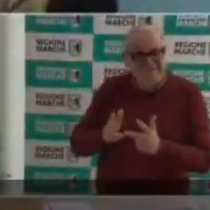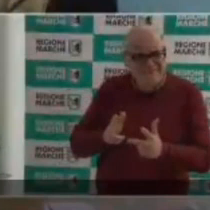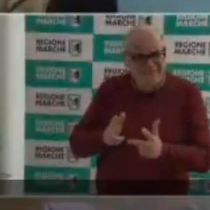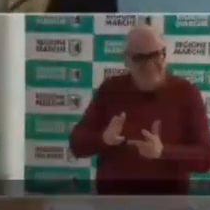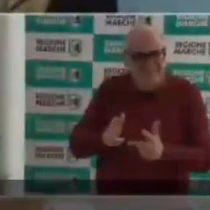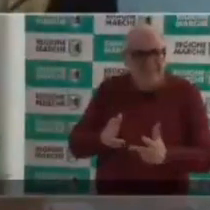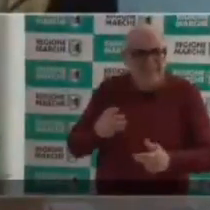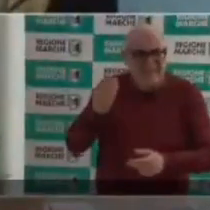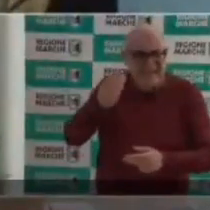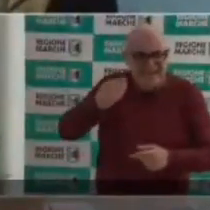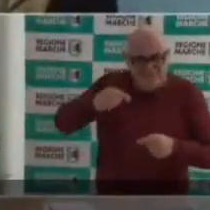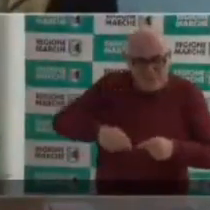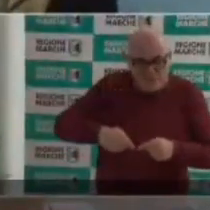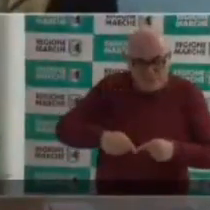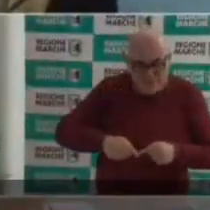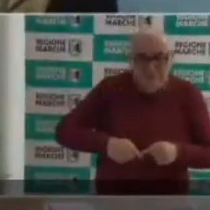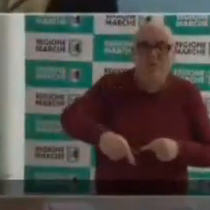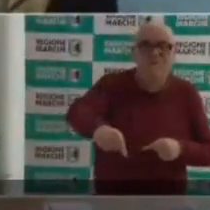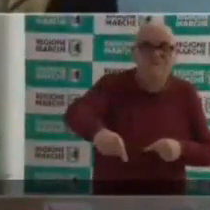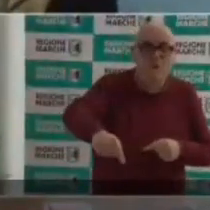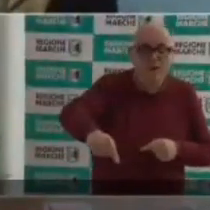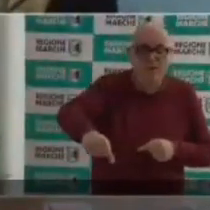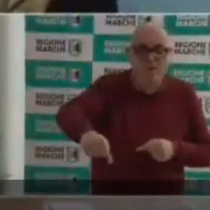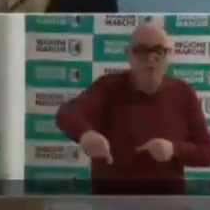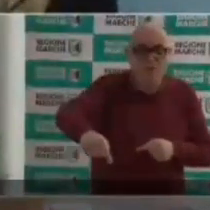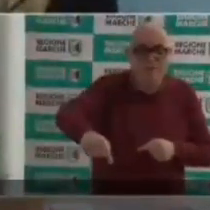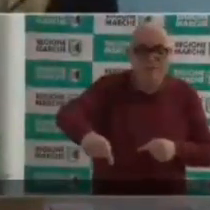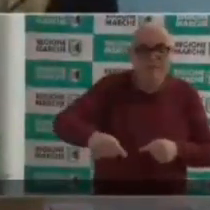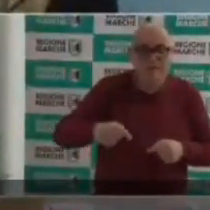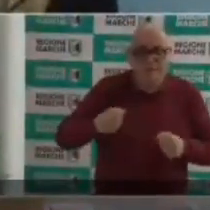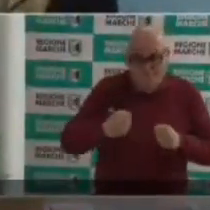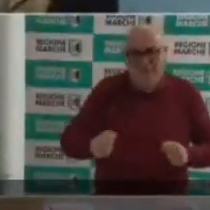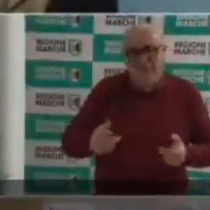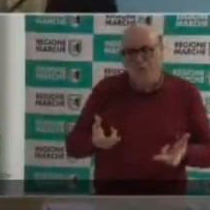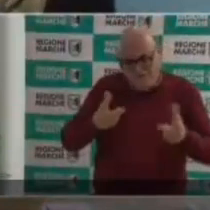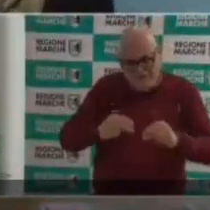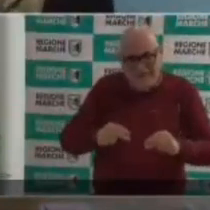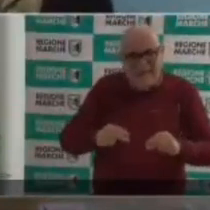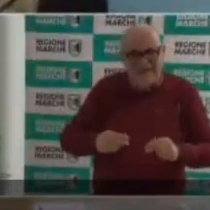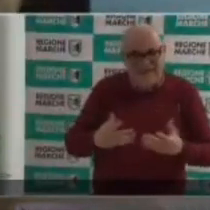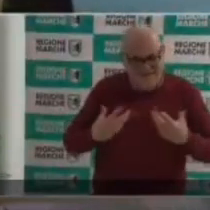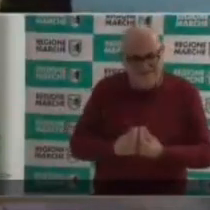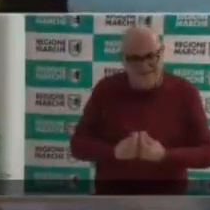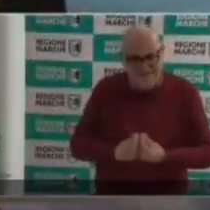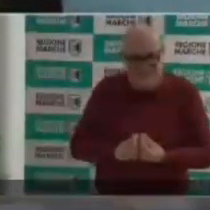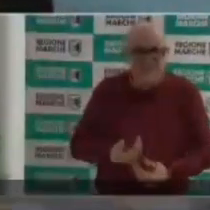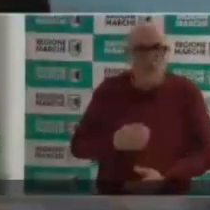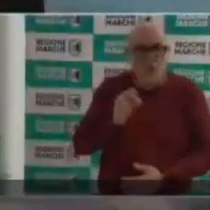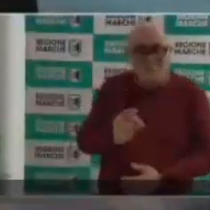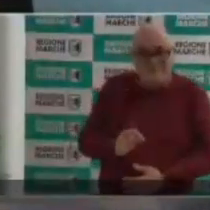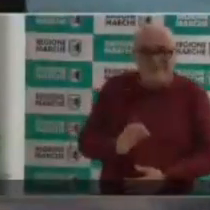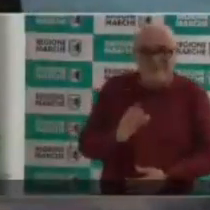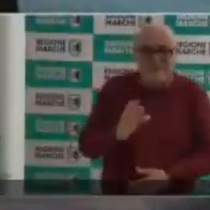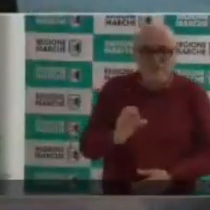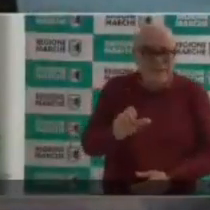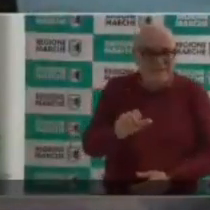prossimi mesi, al prossimo anno, insomma, potremo anche riparlarne insieme. L'obiettivo del CSV, la sua missione,